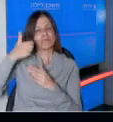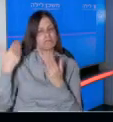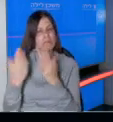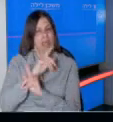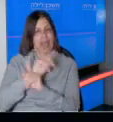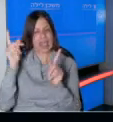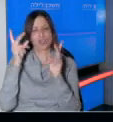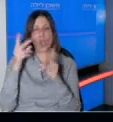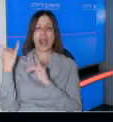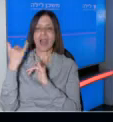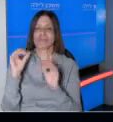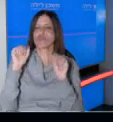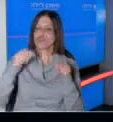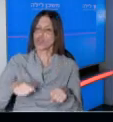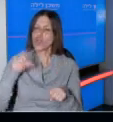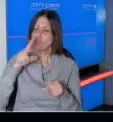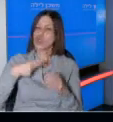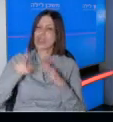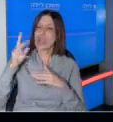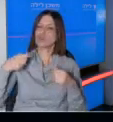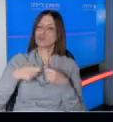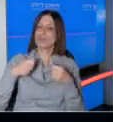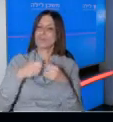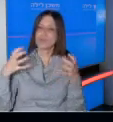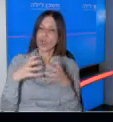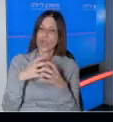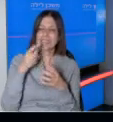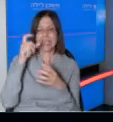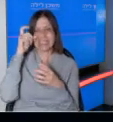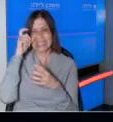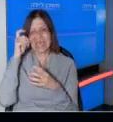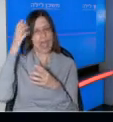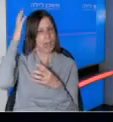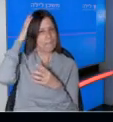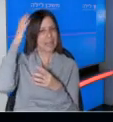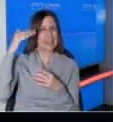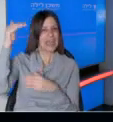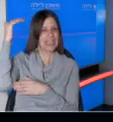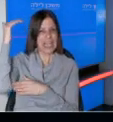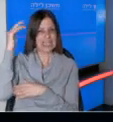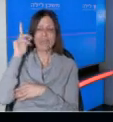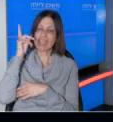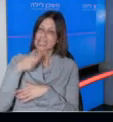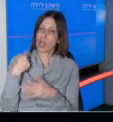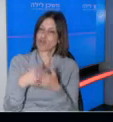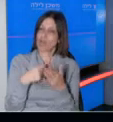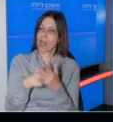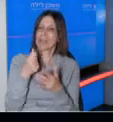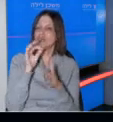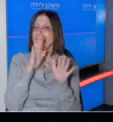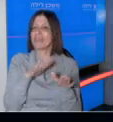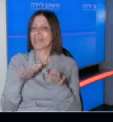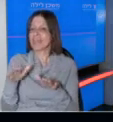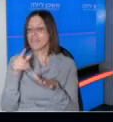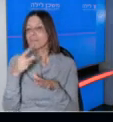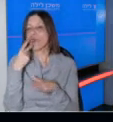שלטון, כי יש לו יותר שותפים בקואליציה, אם זה גדעון סער, נפתלי בנט, בני גנץ וכן הלאה, אבל הוא יצטרך לשלם במחיר המנדטים, ופה